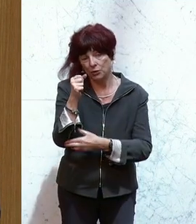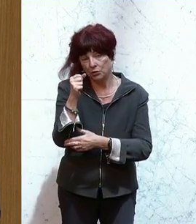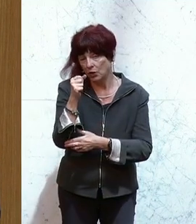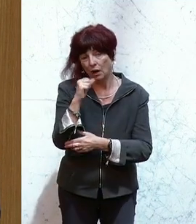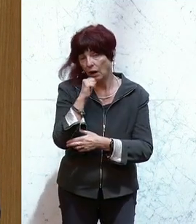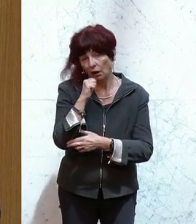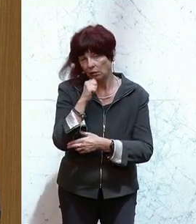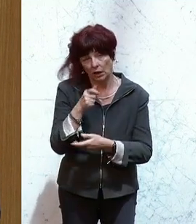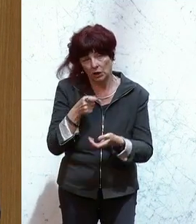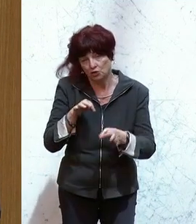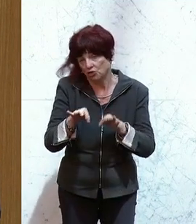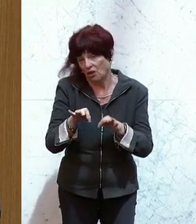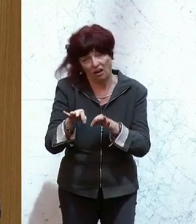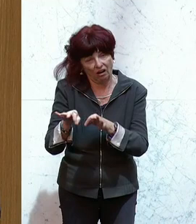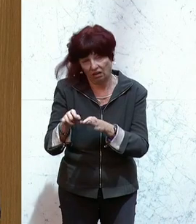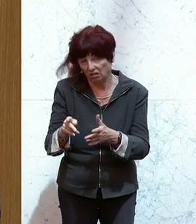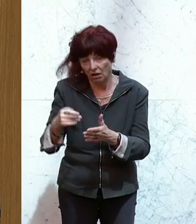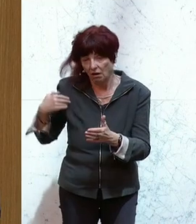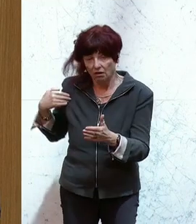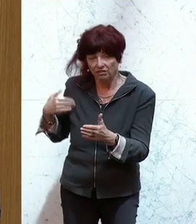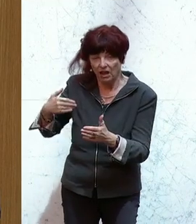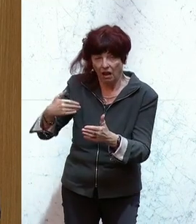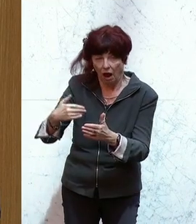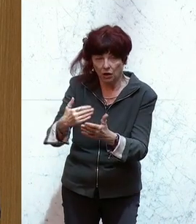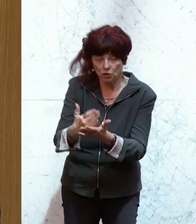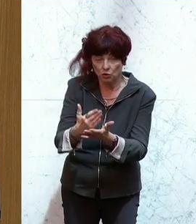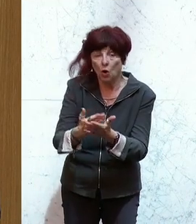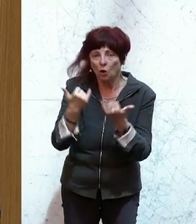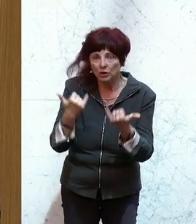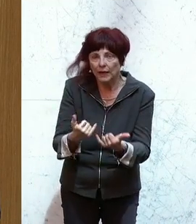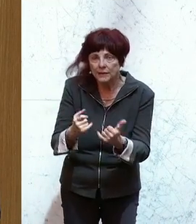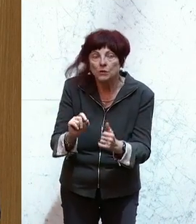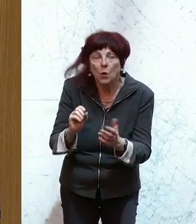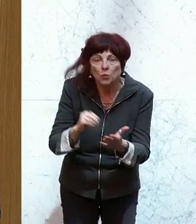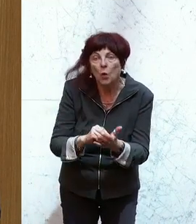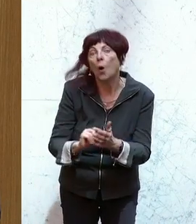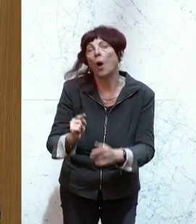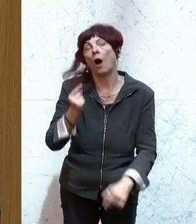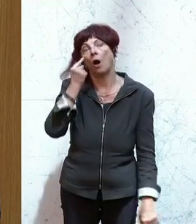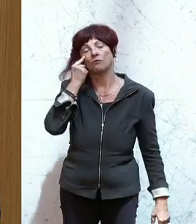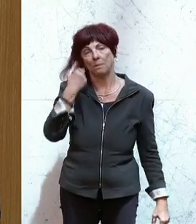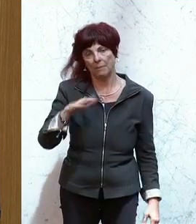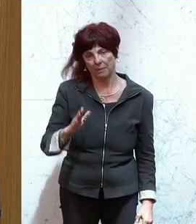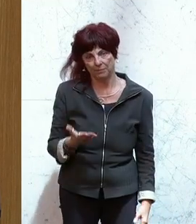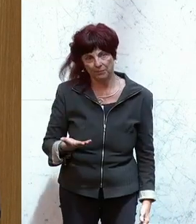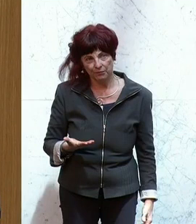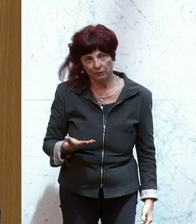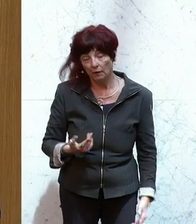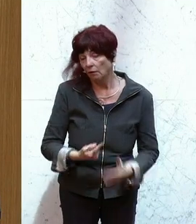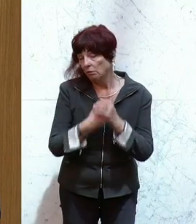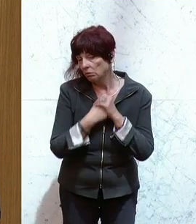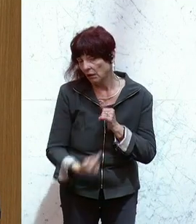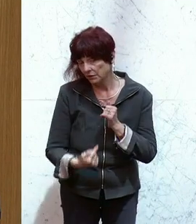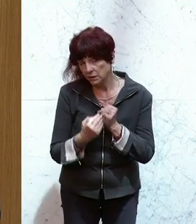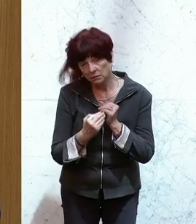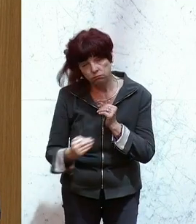im Griff. Seit Jahren nicht, und das manifestiert sich jetzt leider mehr als deutlich. Das Defizit steigt.